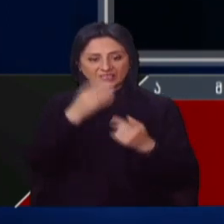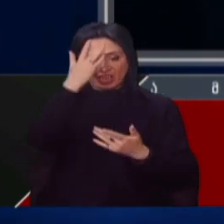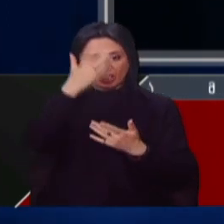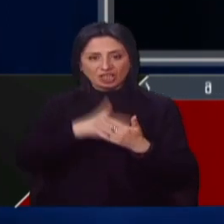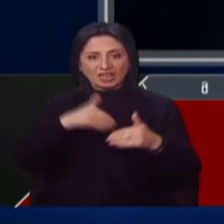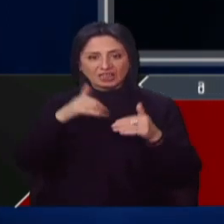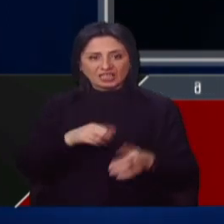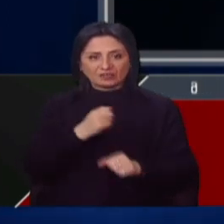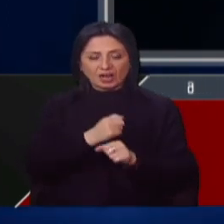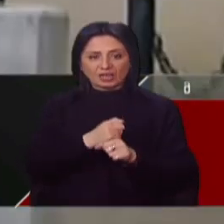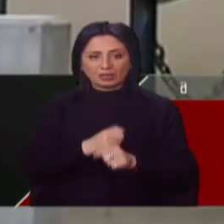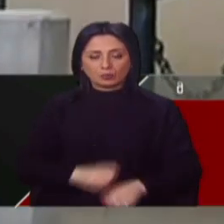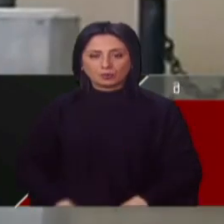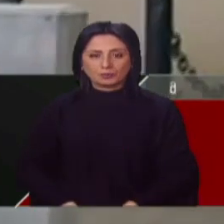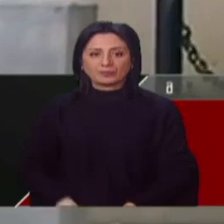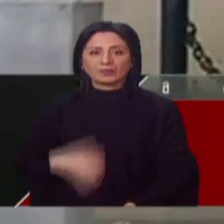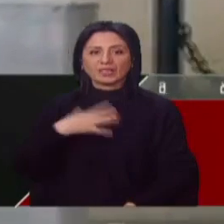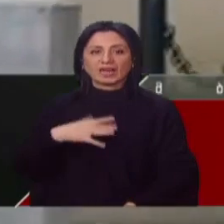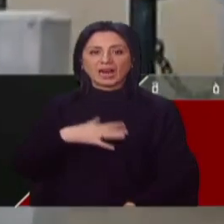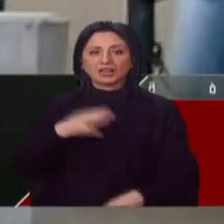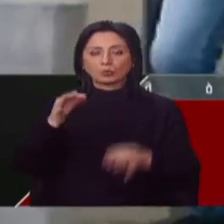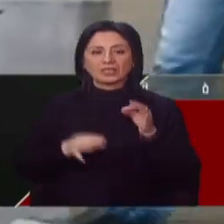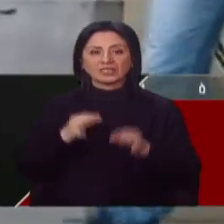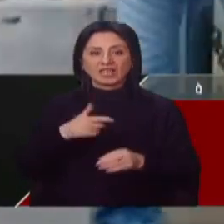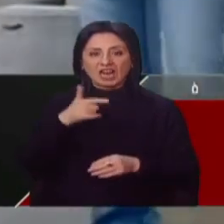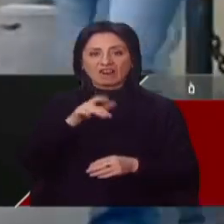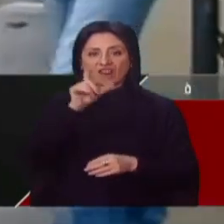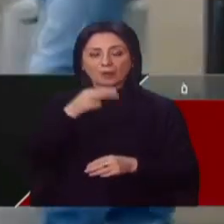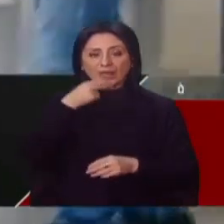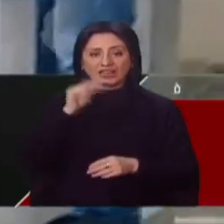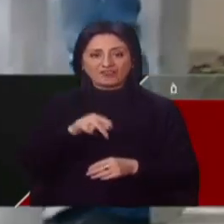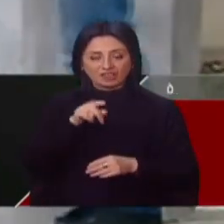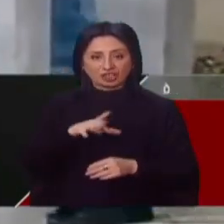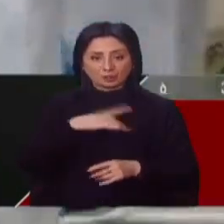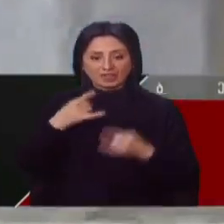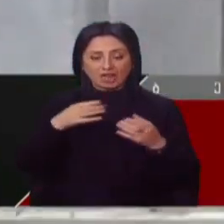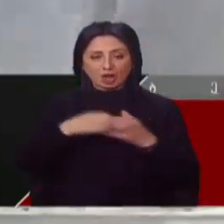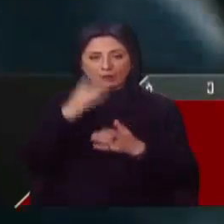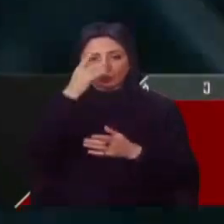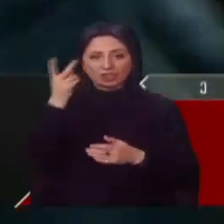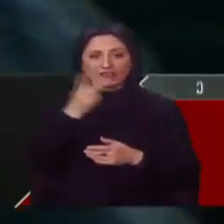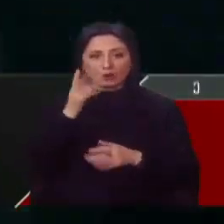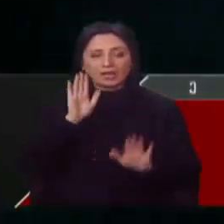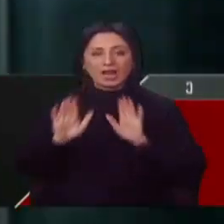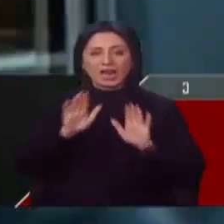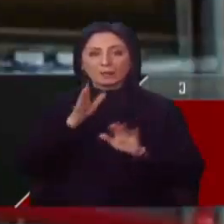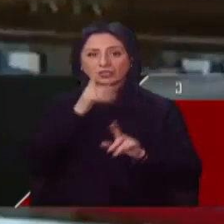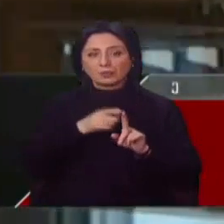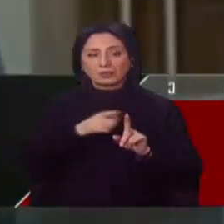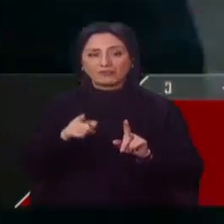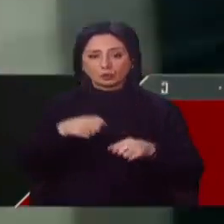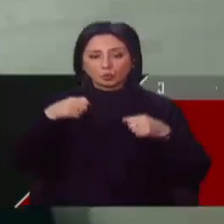შინაარსის დასკვნებია გაკეთებული. Ქართულმა მართლმსაჯულებამ გვარამია დამნაშავედ ცნო ტელეკომპანია რუსთავიორის ხელმძღვანელობის